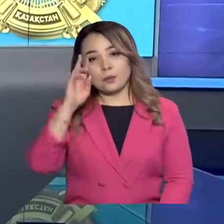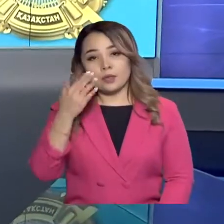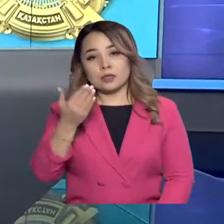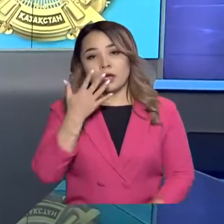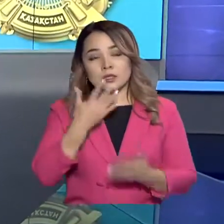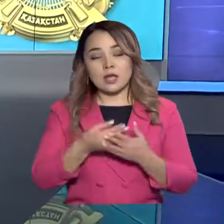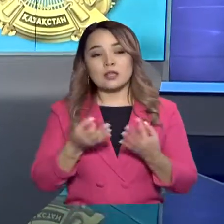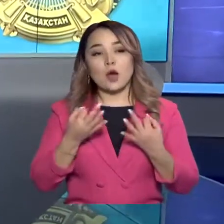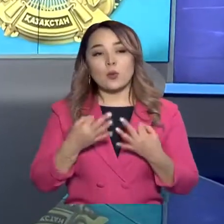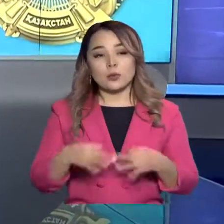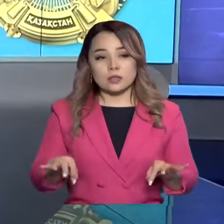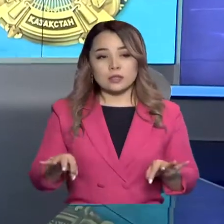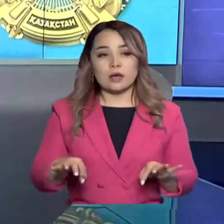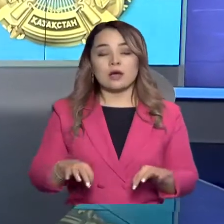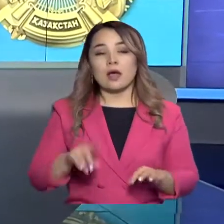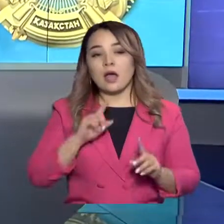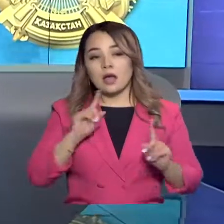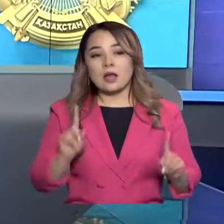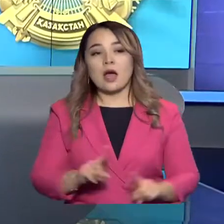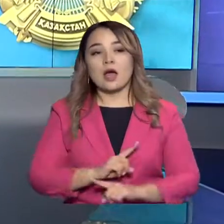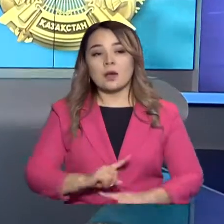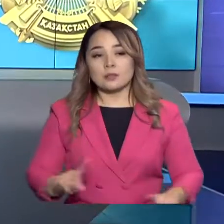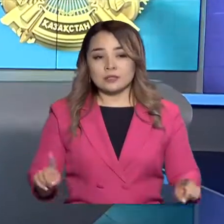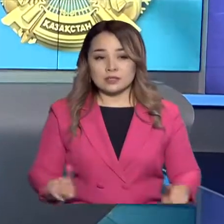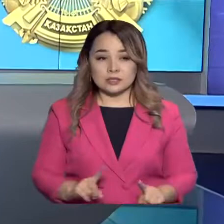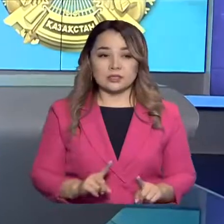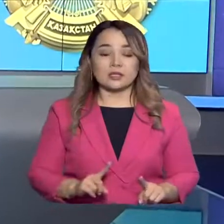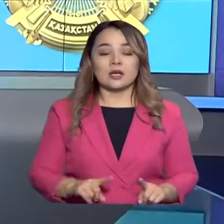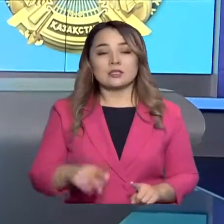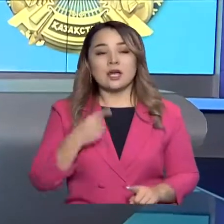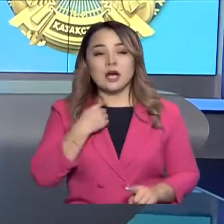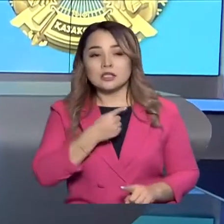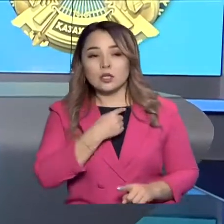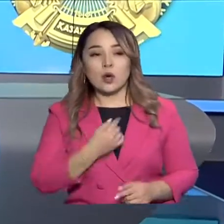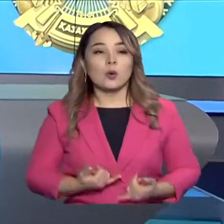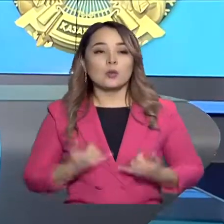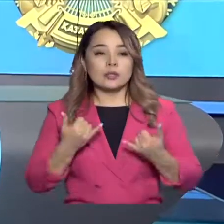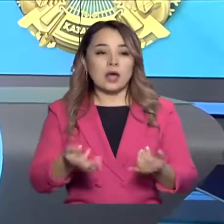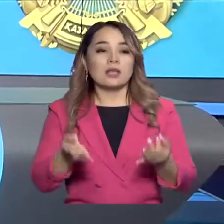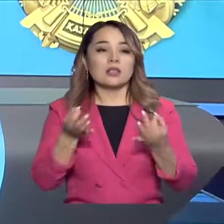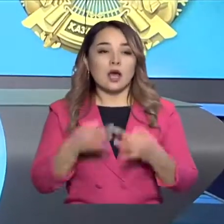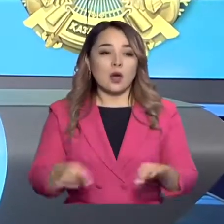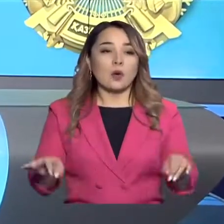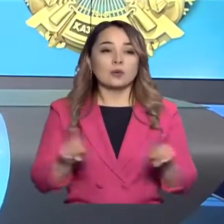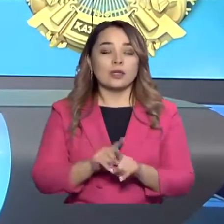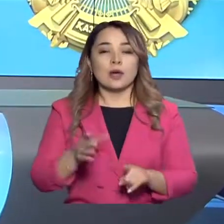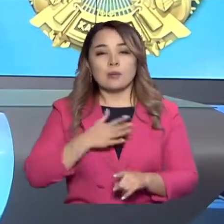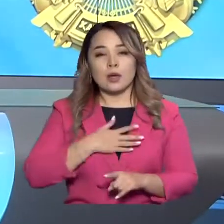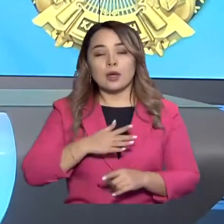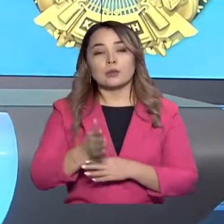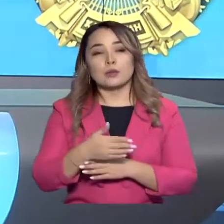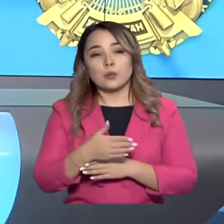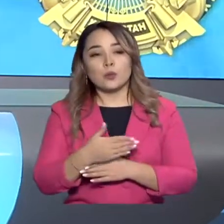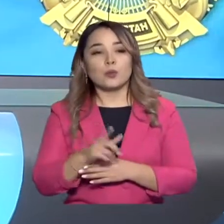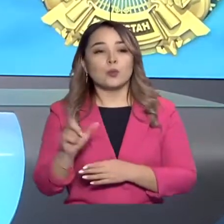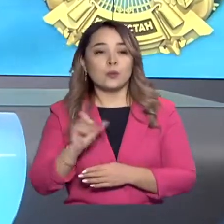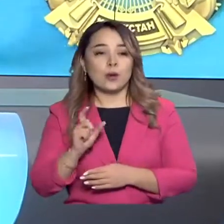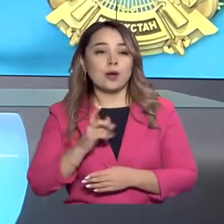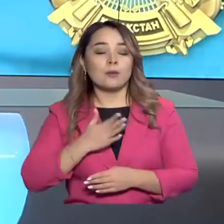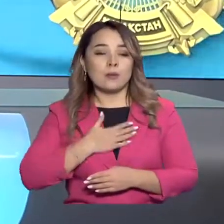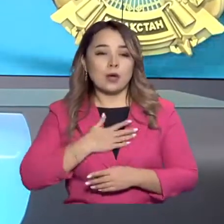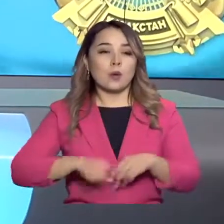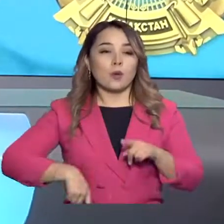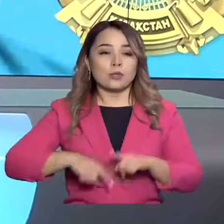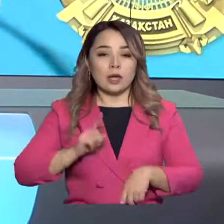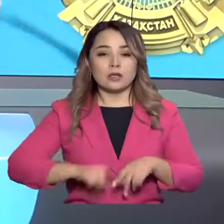Мемлекетіміздің тәуелсіздігі мен мемлекеттік рәміздері егіз ұғым. Талдықорғанда ел тәуелсіздігінің 30 жылдығы қарсаңында «Менің туым, менің отаным» атты патриоттық